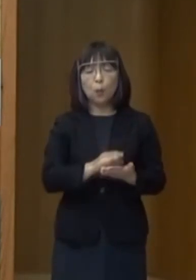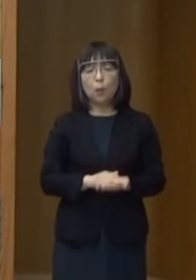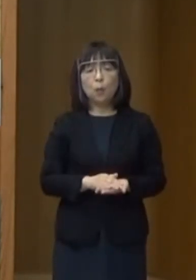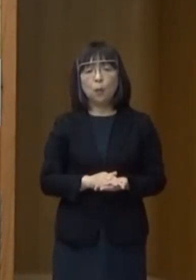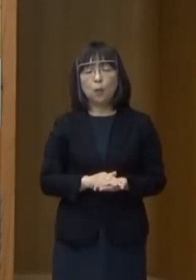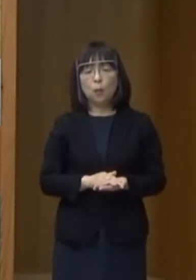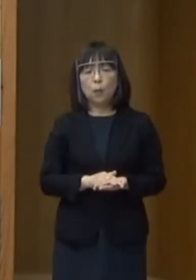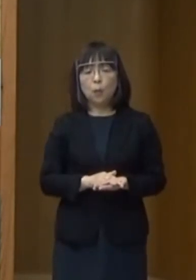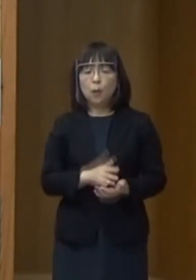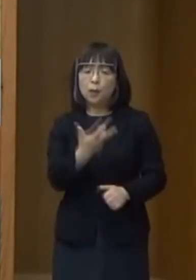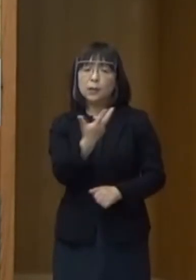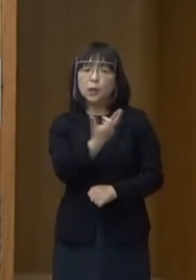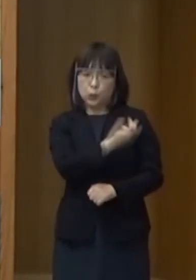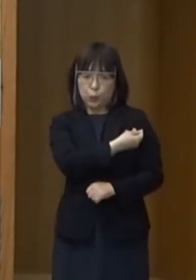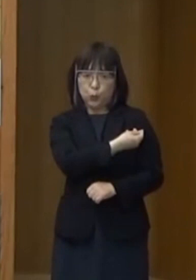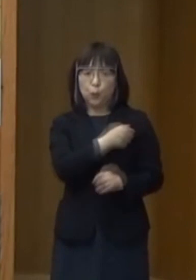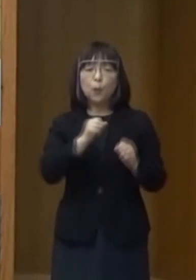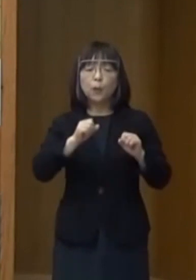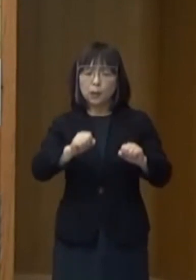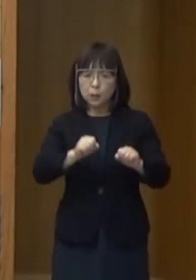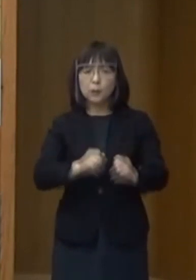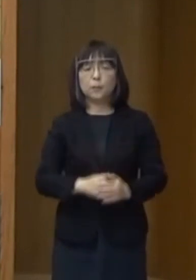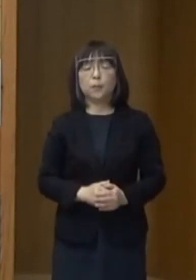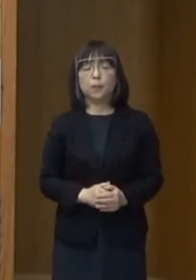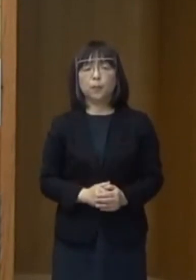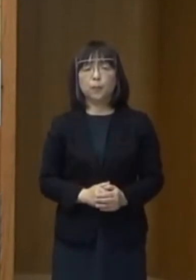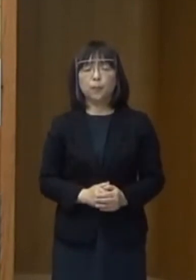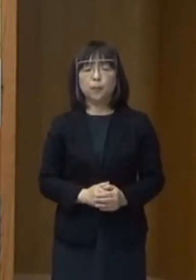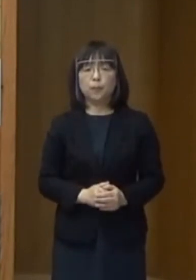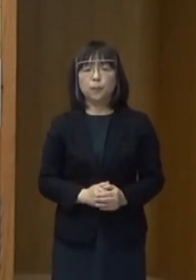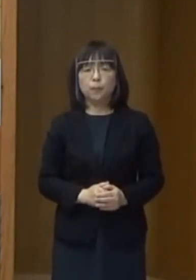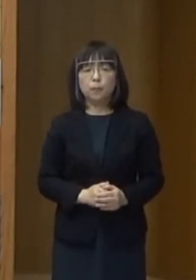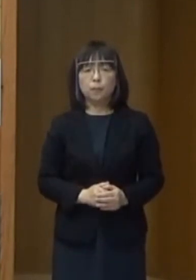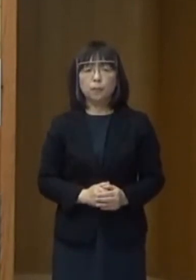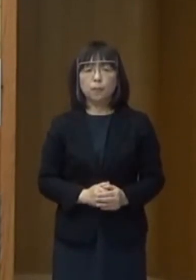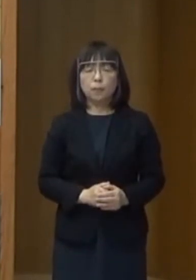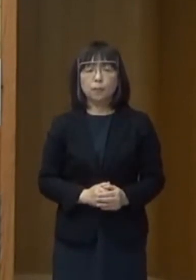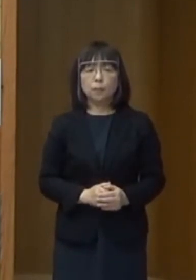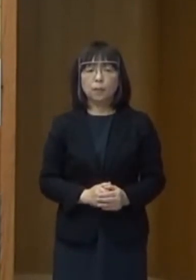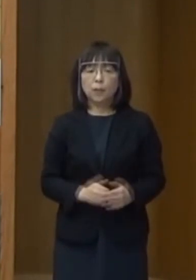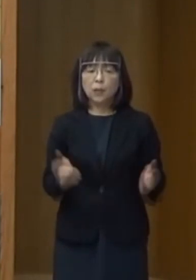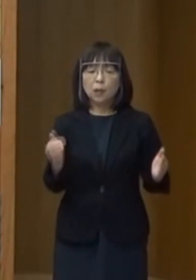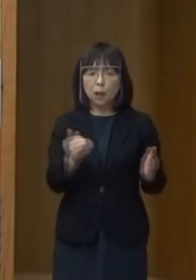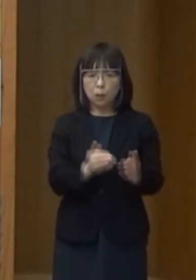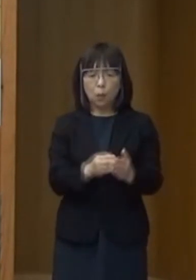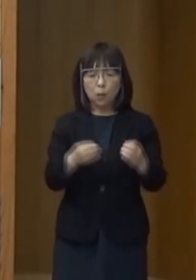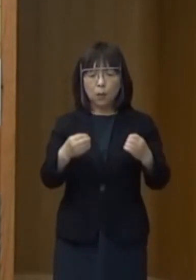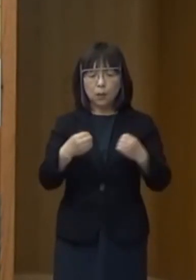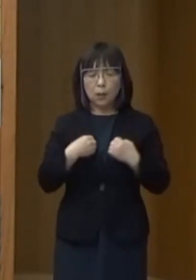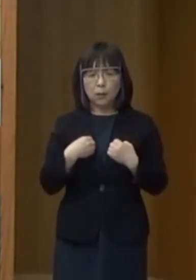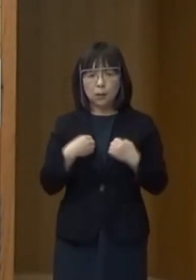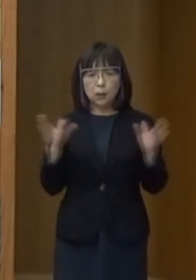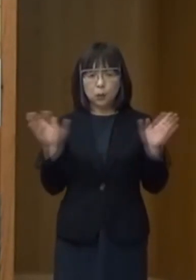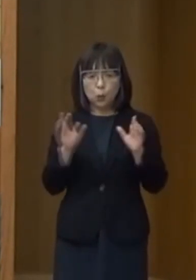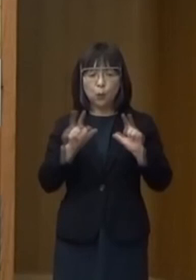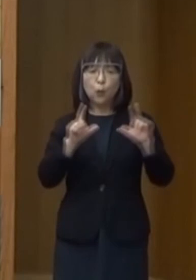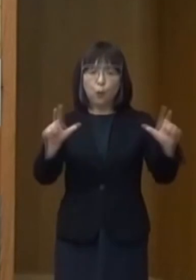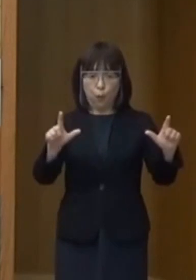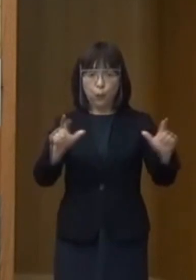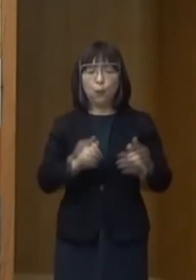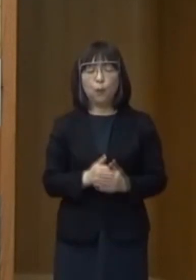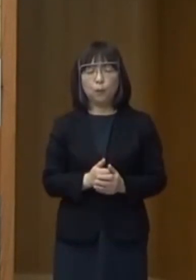も接種をさせていただくことといたしました。最後に感染者情報の公表についてであります